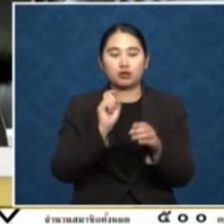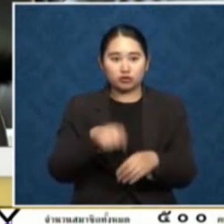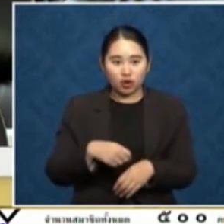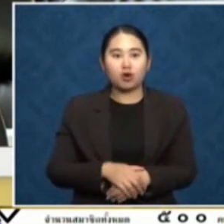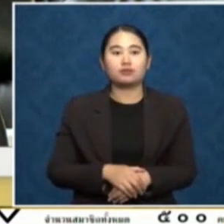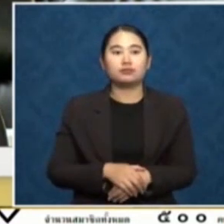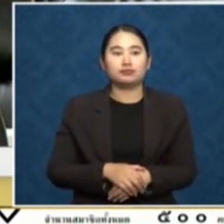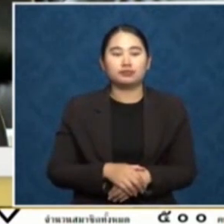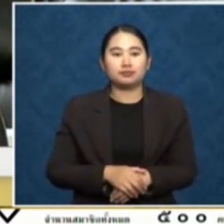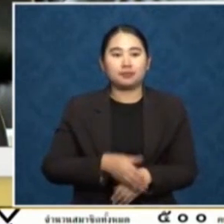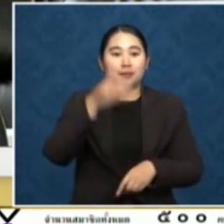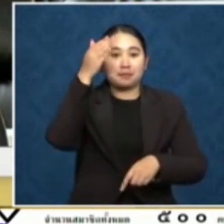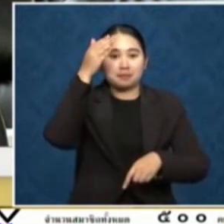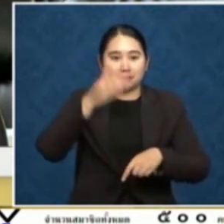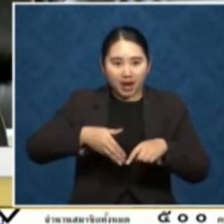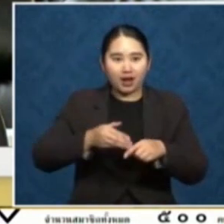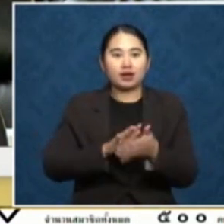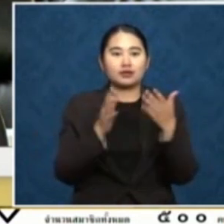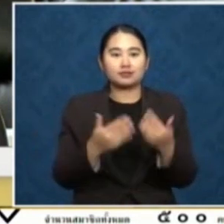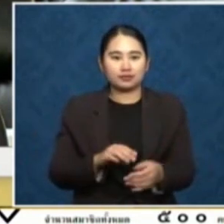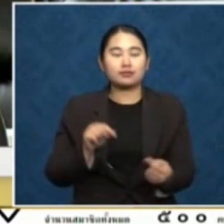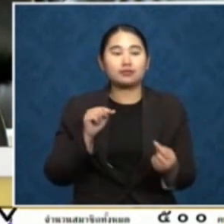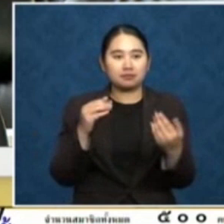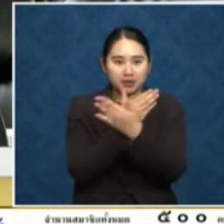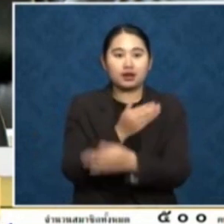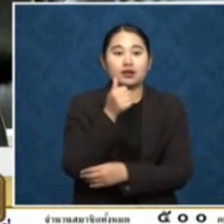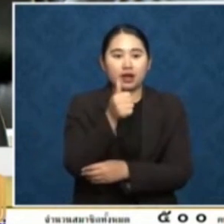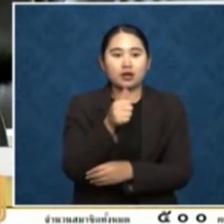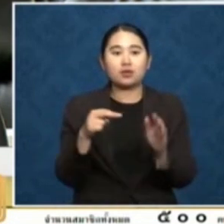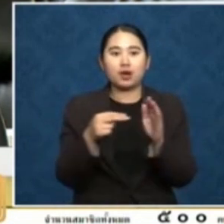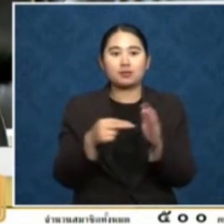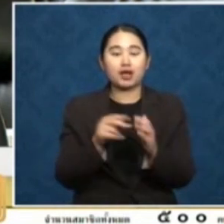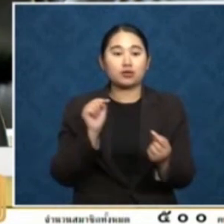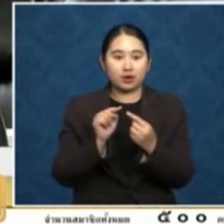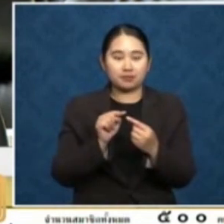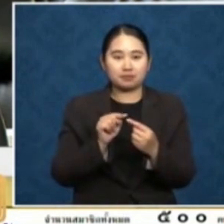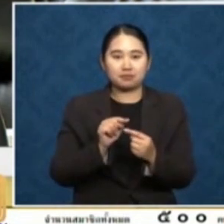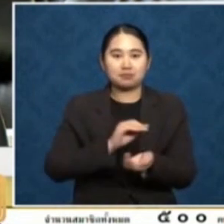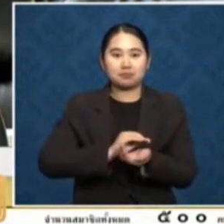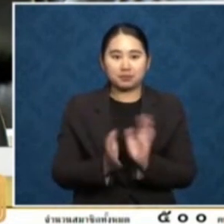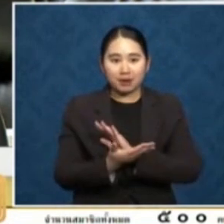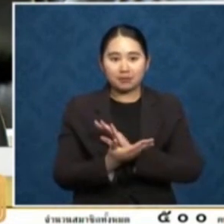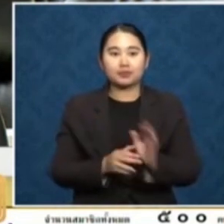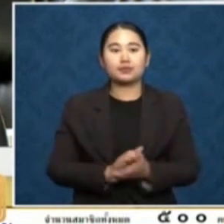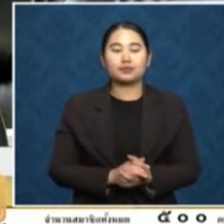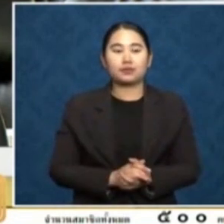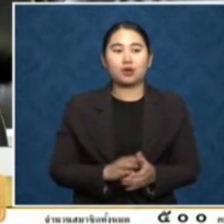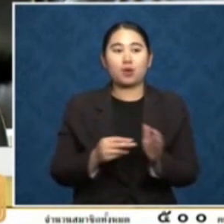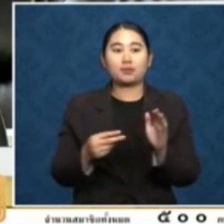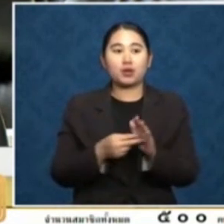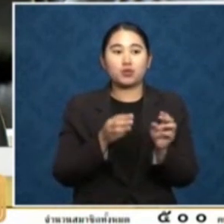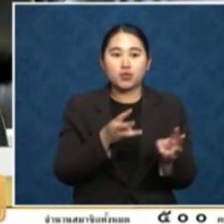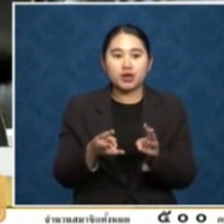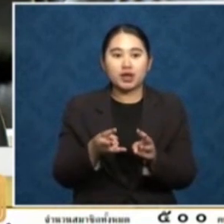ะต้องมีการแปลงเพศอย่างสมบูรณ์ก่อนนั่นคือการแปลงเพศ